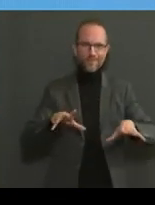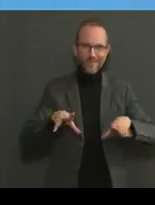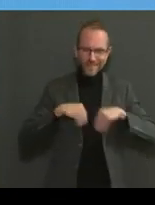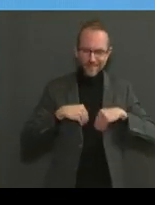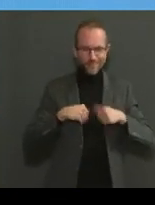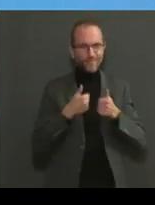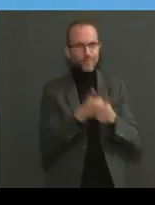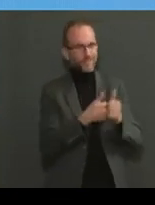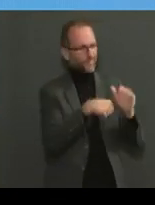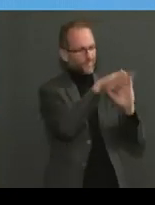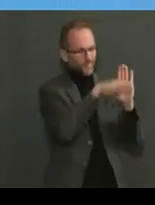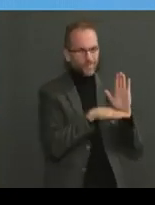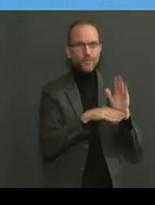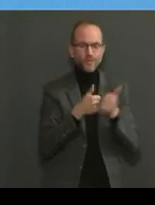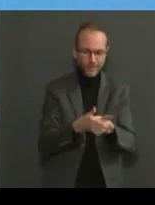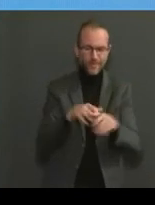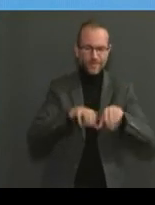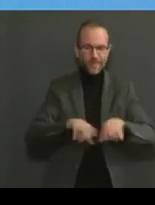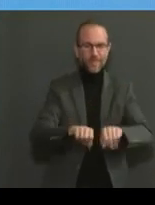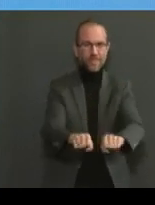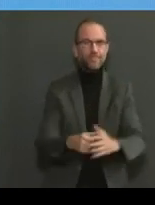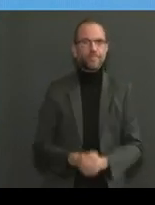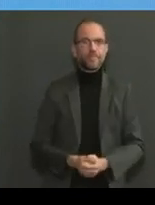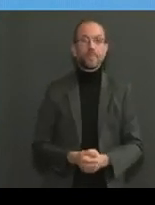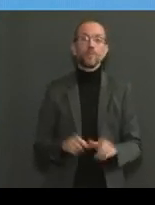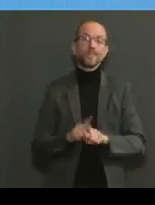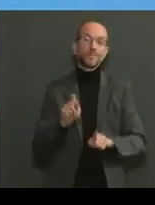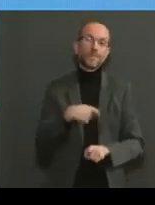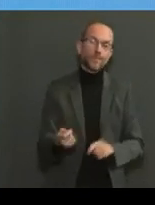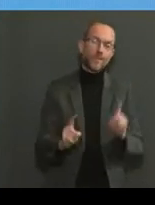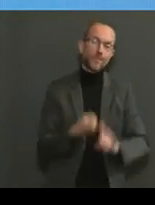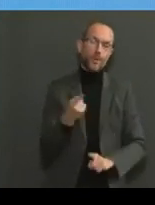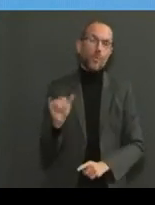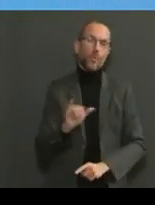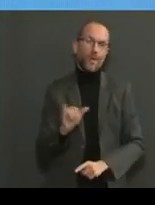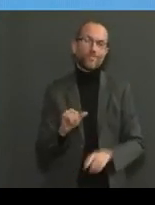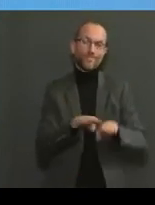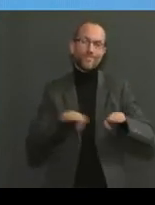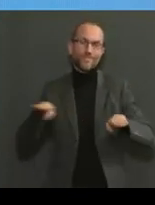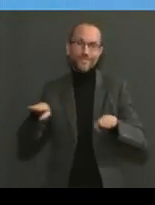est aussi important de continuer à respecter toutes les mesures proposées par les